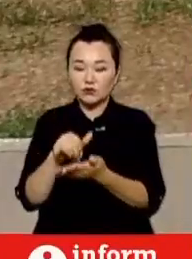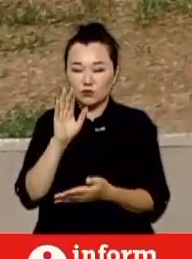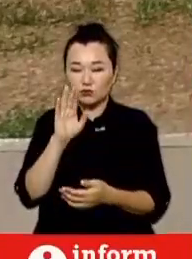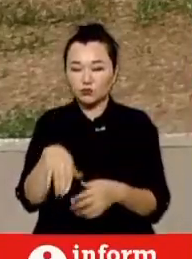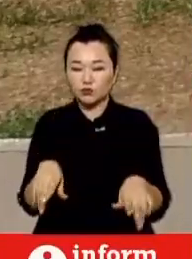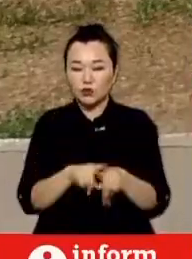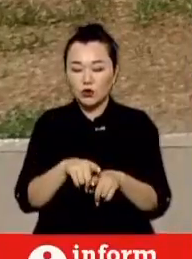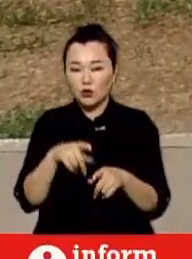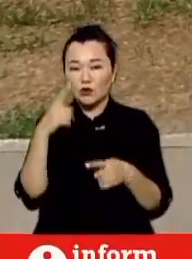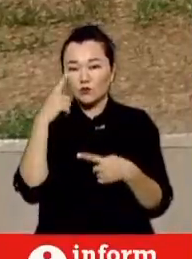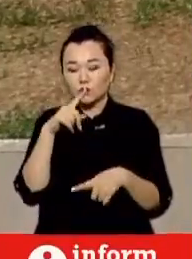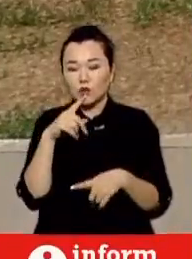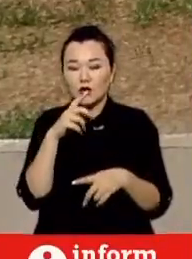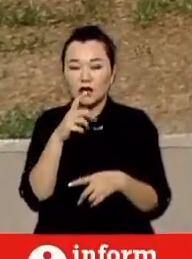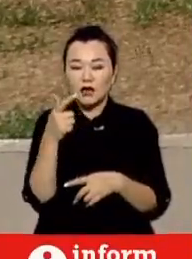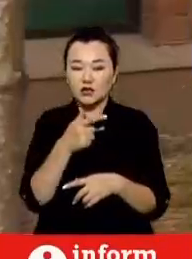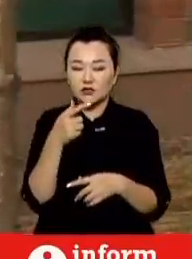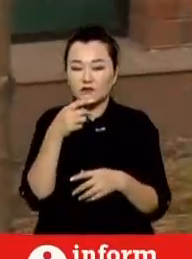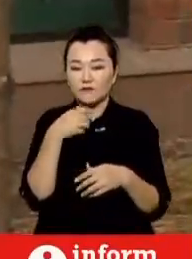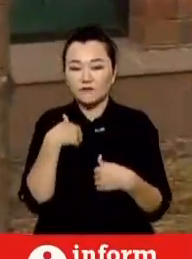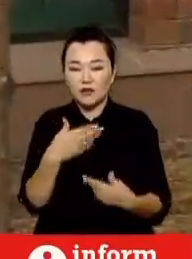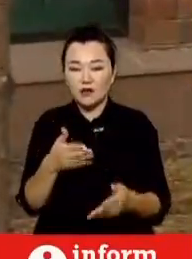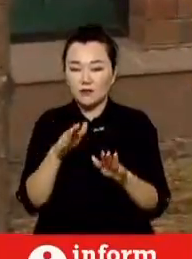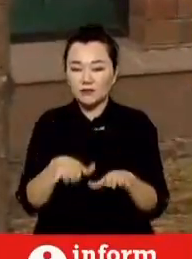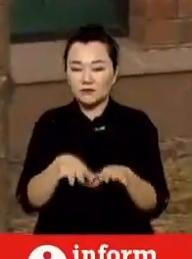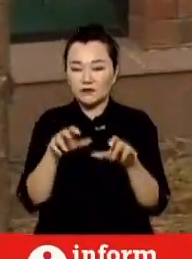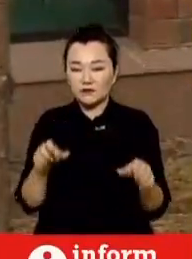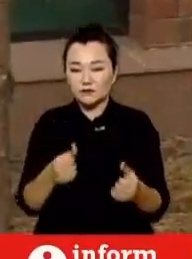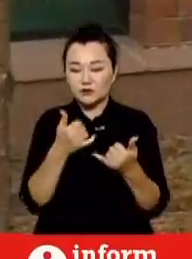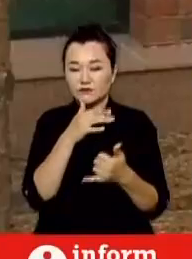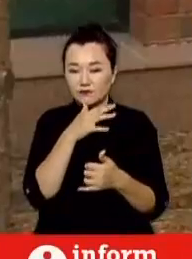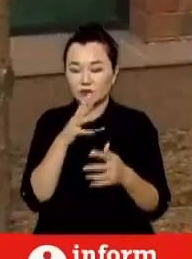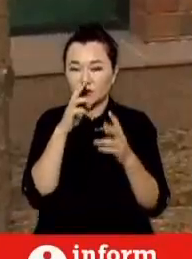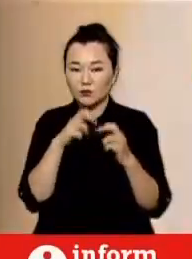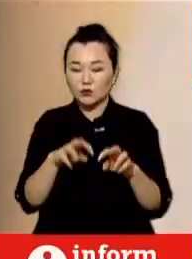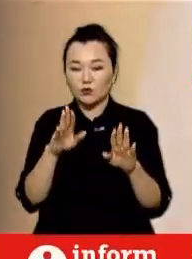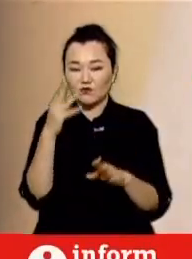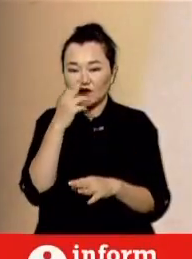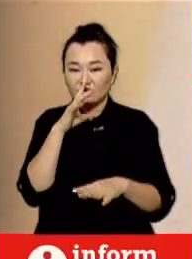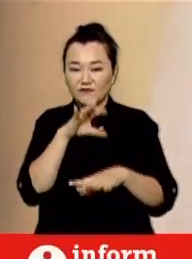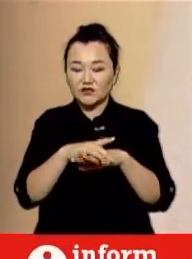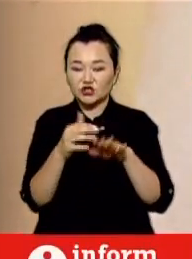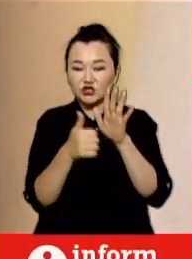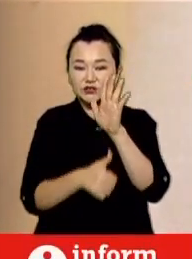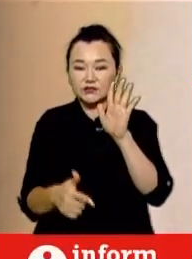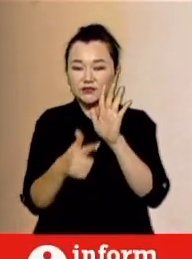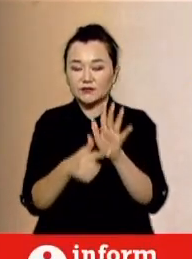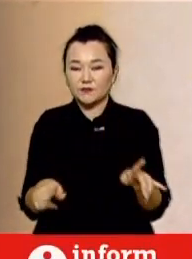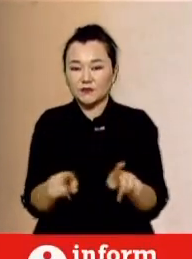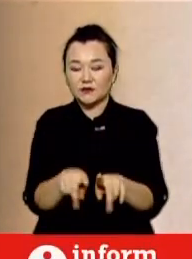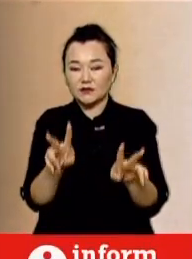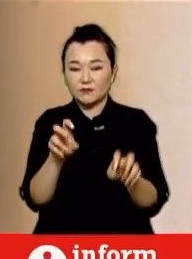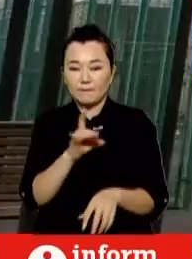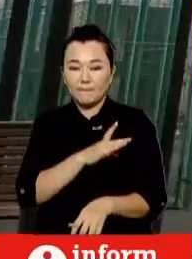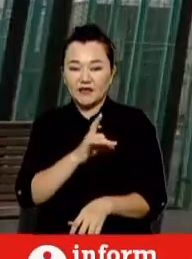Такую альтернативу горожане предлагают местным властям. Тем временем мониторинг только в Астане выявил 67 так называемых